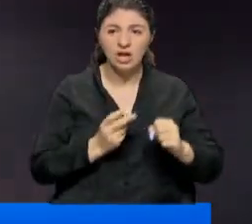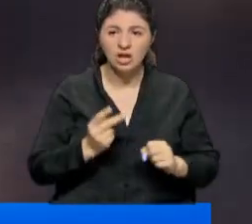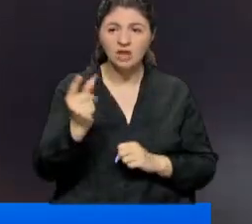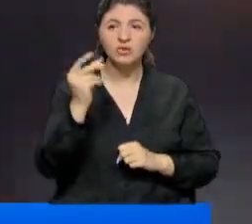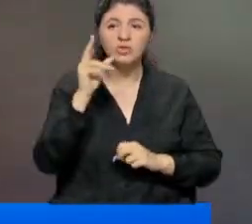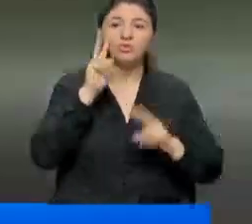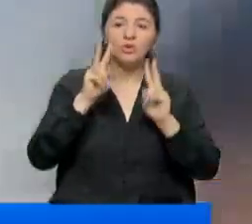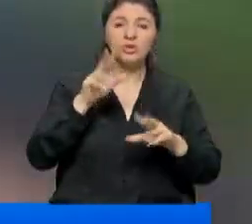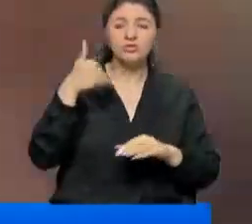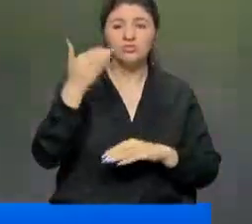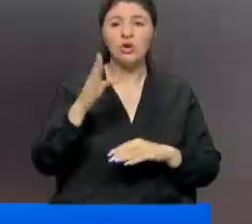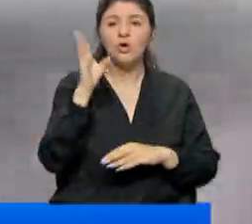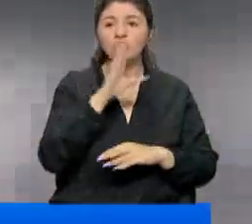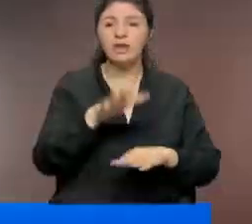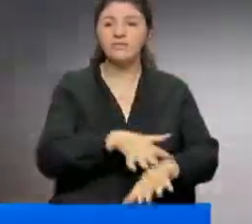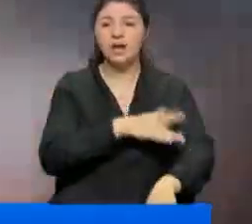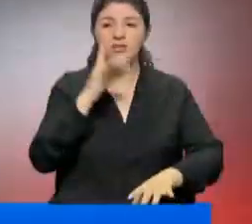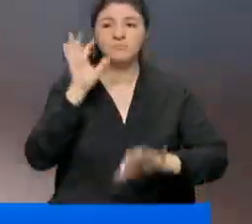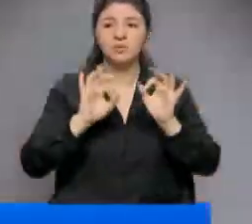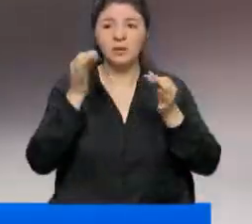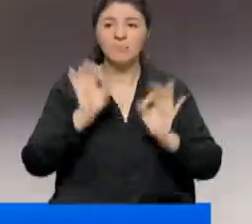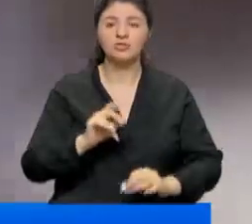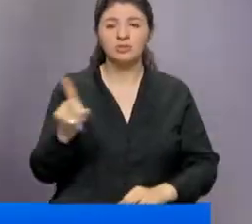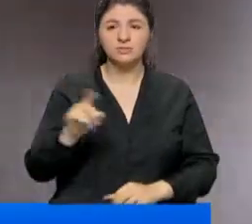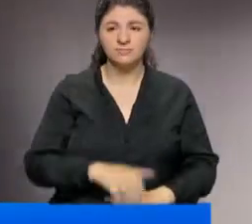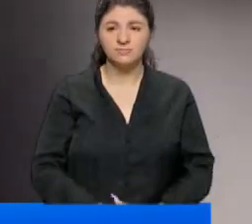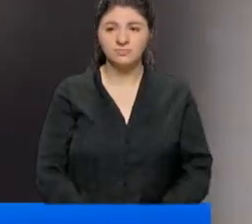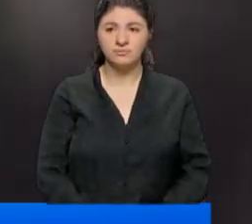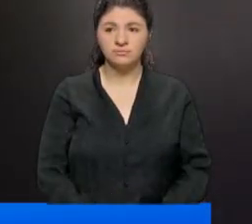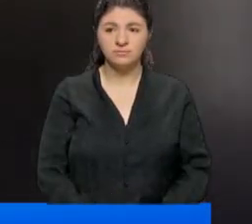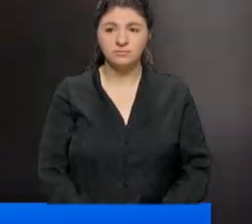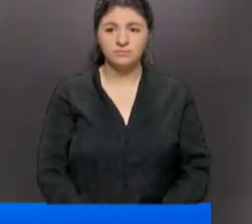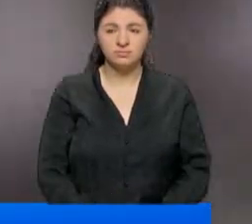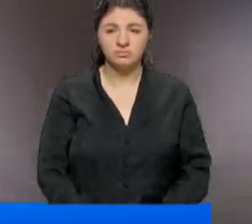uzaklaştı görüntüler sonrası Kocaeli valiliği incelemelere başlamıştır